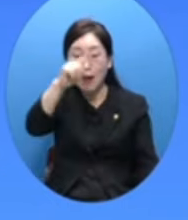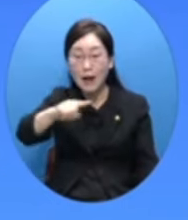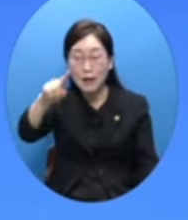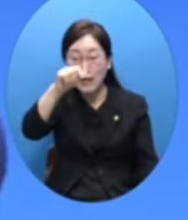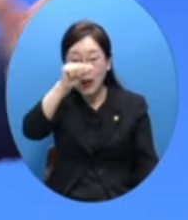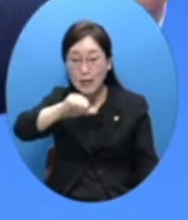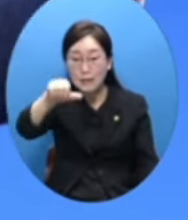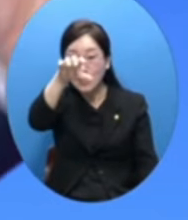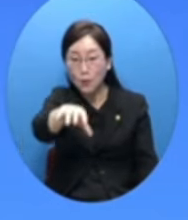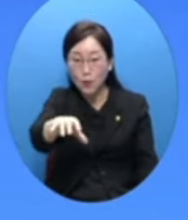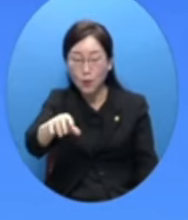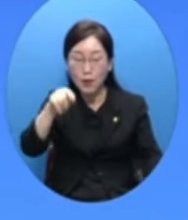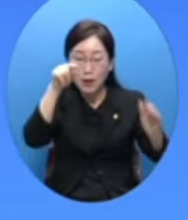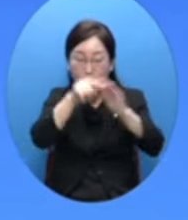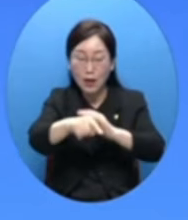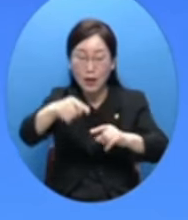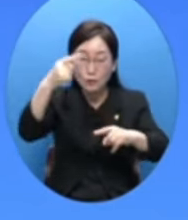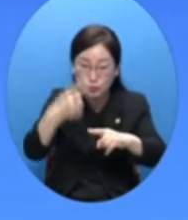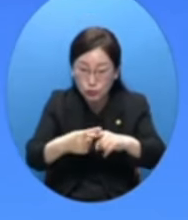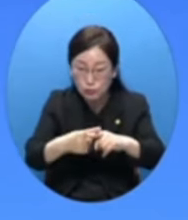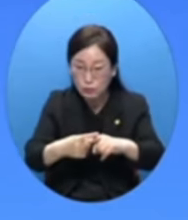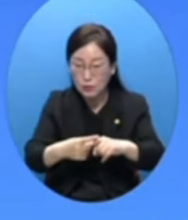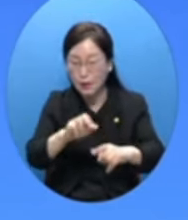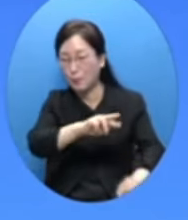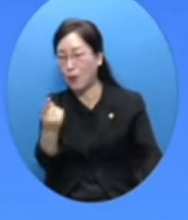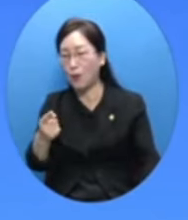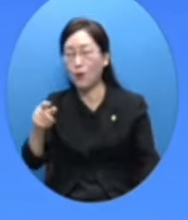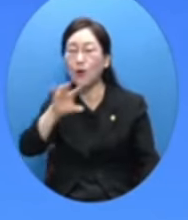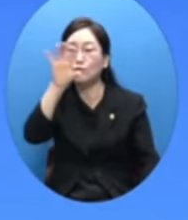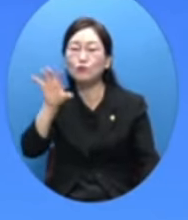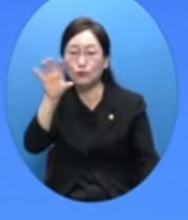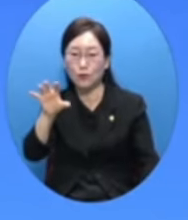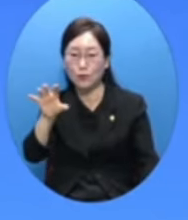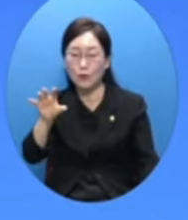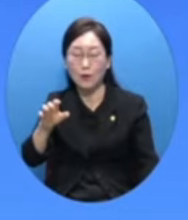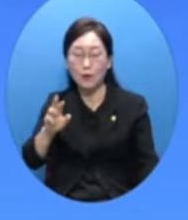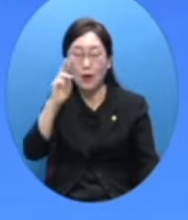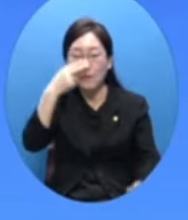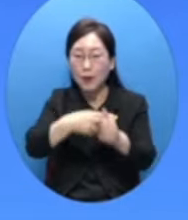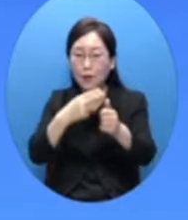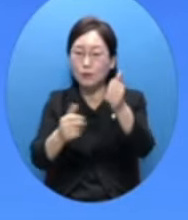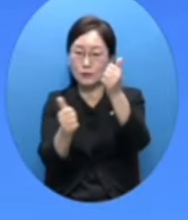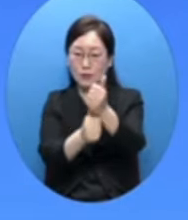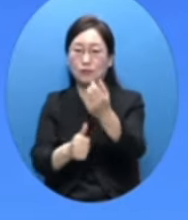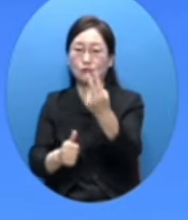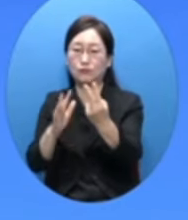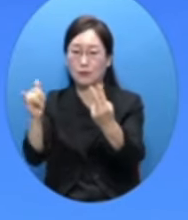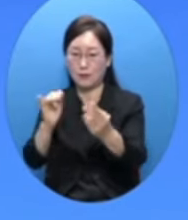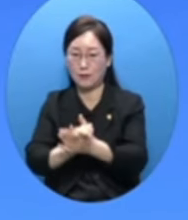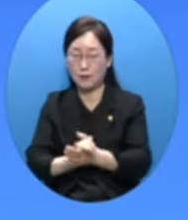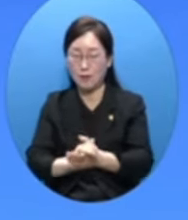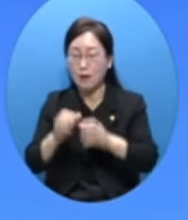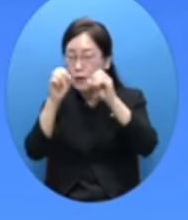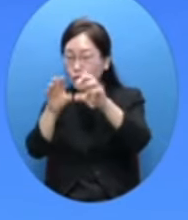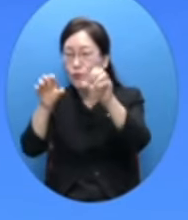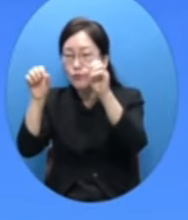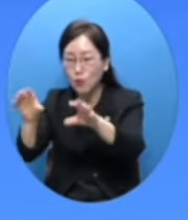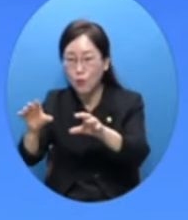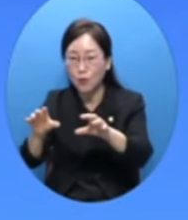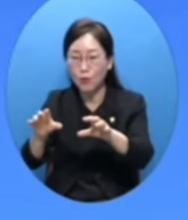발걸음을 유럽으로 옮겨간 바울과 신라가 있습니다. 그들의 선교로 말미암아 온